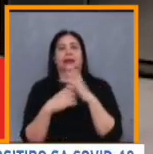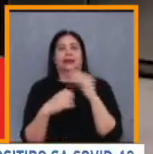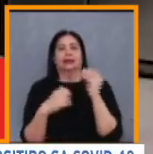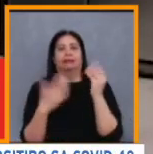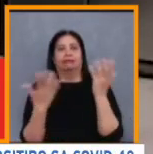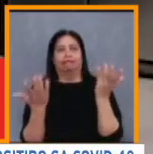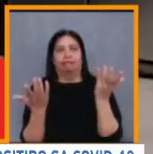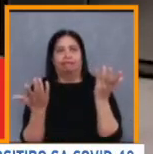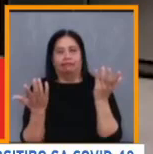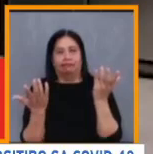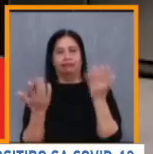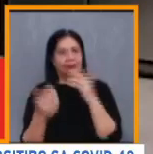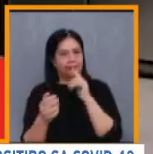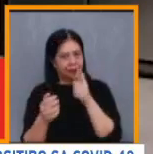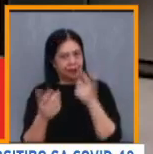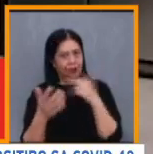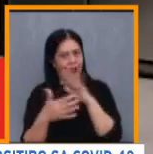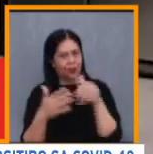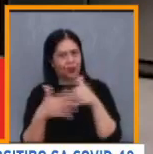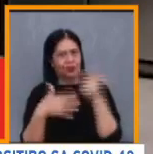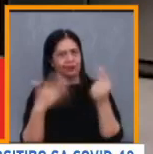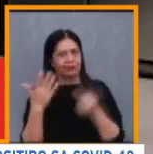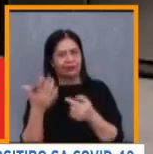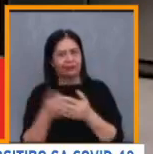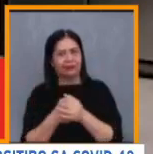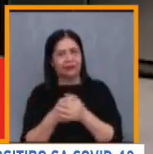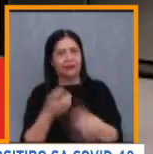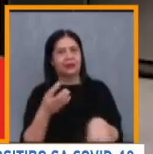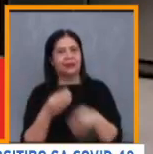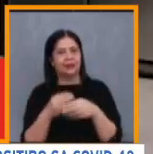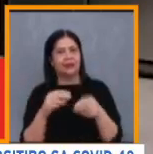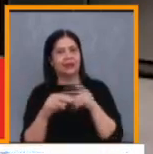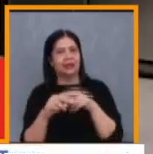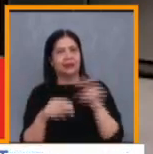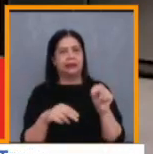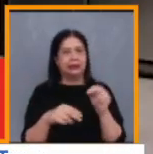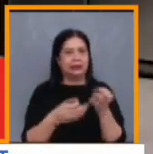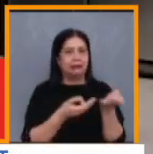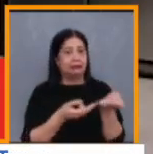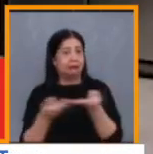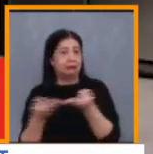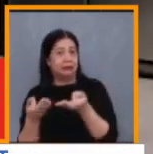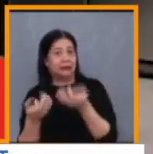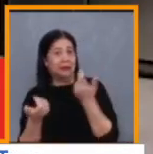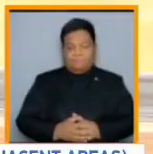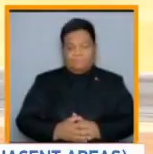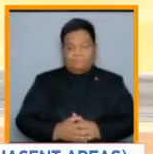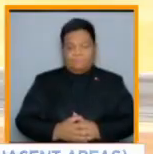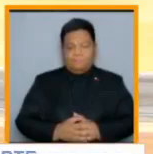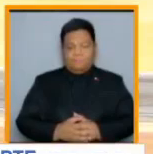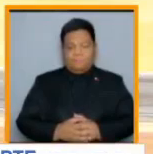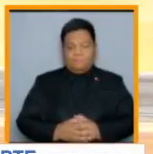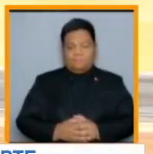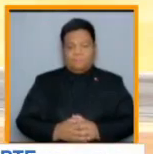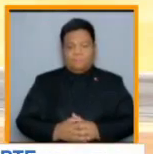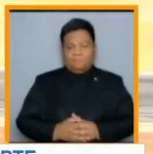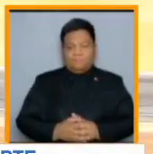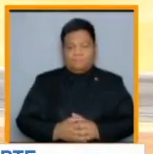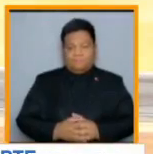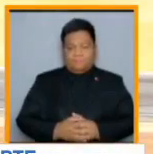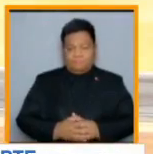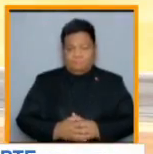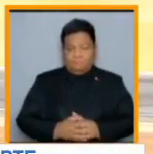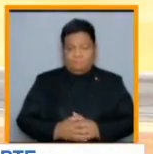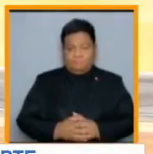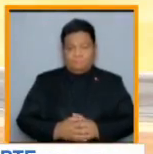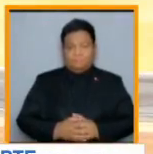na lang, Obs, kasi nadagdagan yung mga kailangan kong pakainin ng mga bibig dito sa bahay. Bagamat binalik na ang curfew sa Maynila